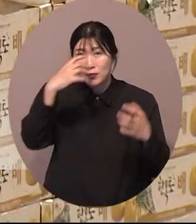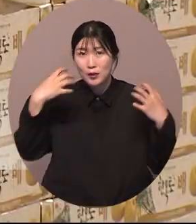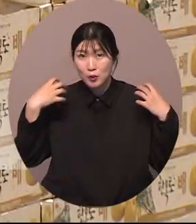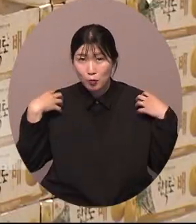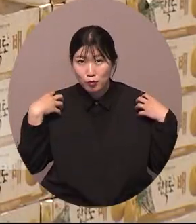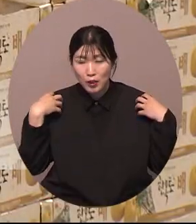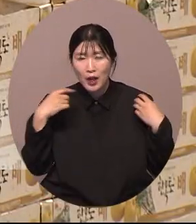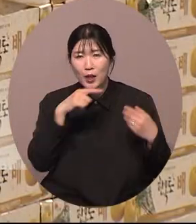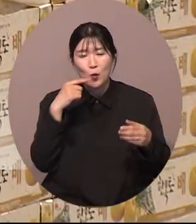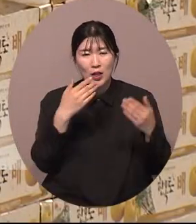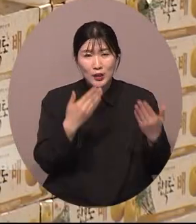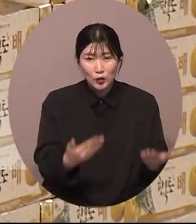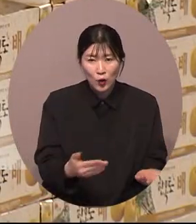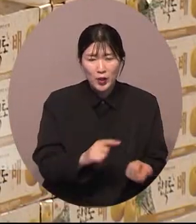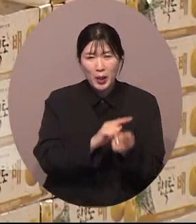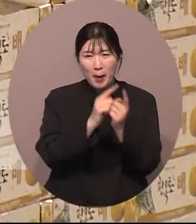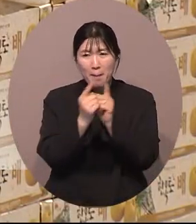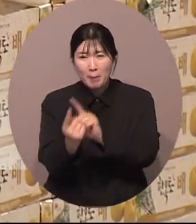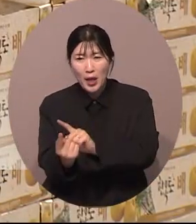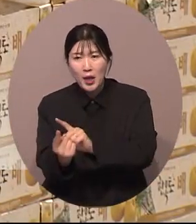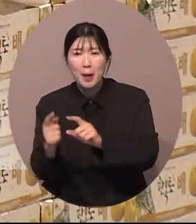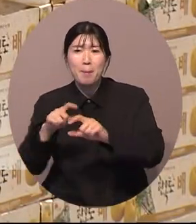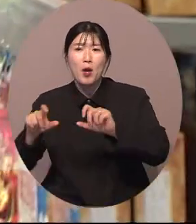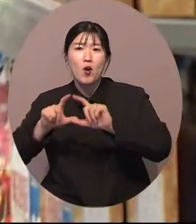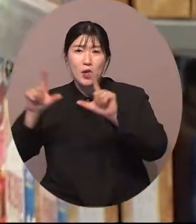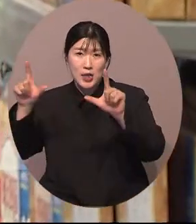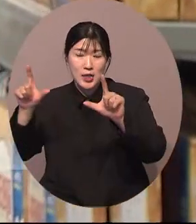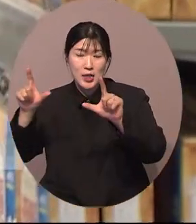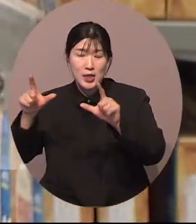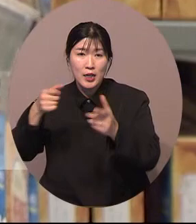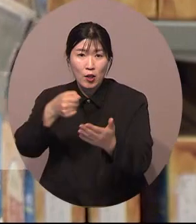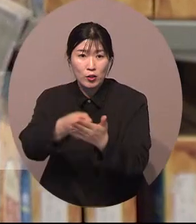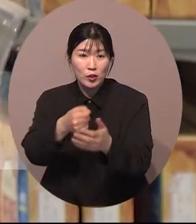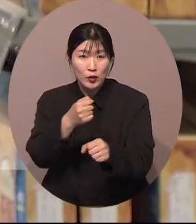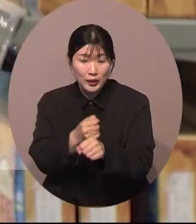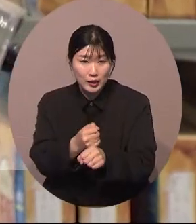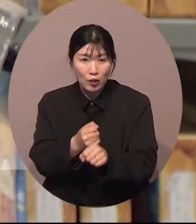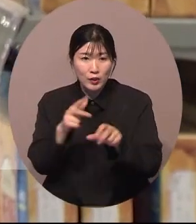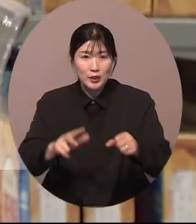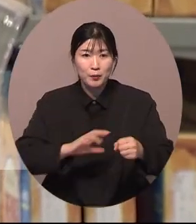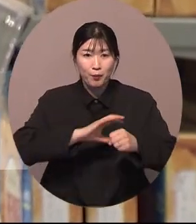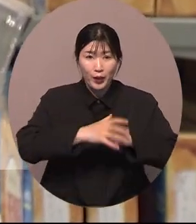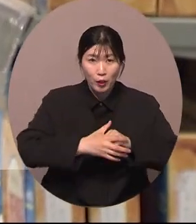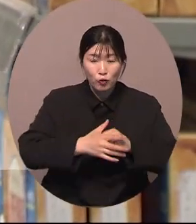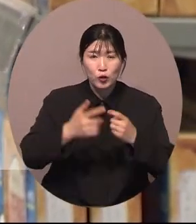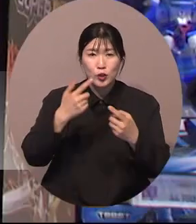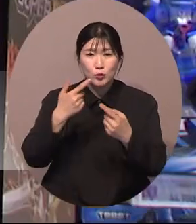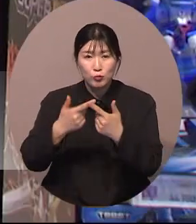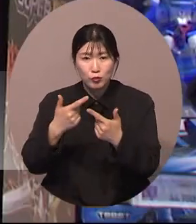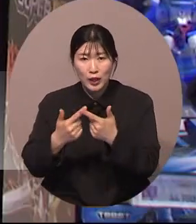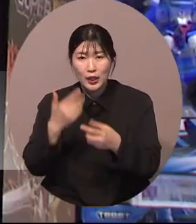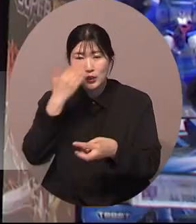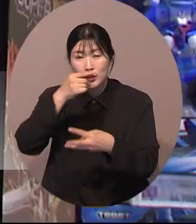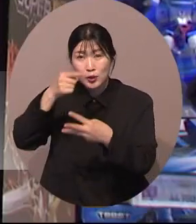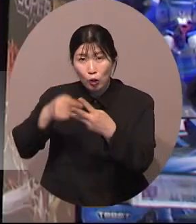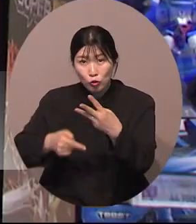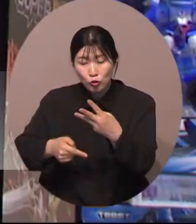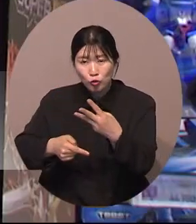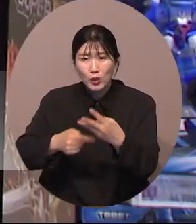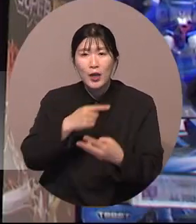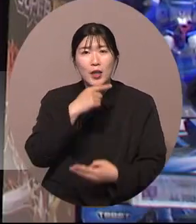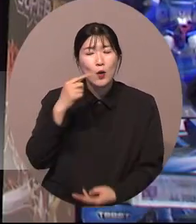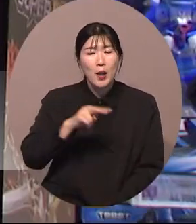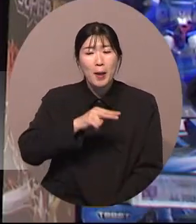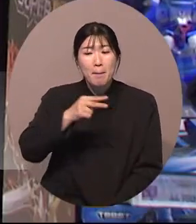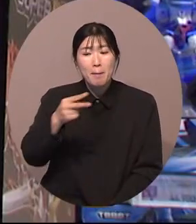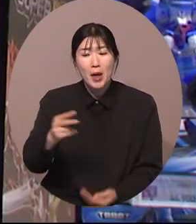휴업을 공휴일로 지정하는 규정을 없앴고 대구와 부산, 충북 청주 등 60여 지자체가 휴무일을